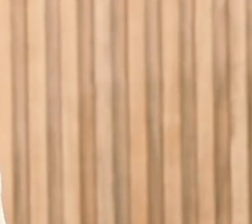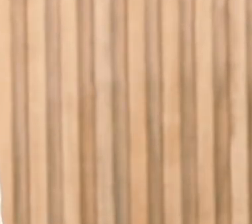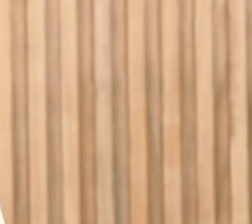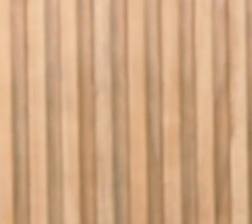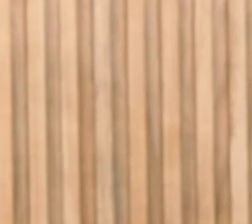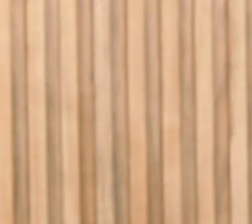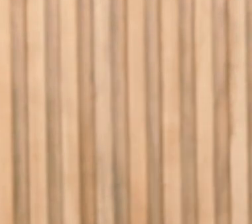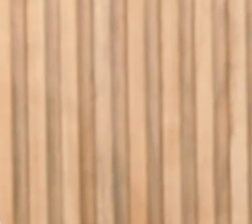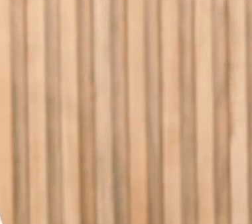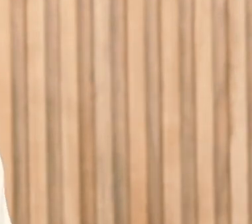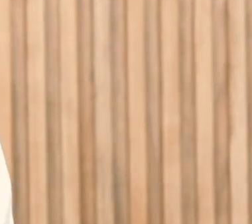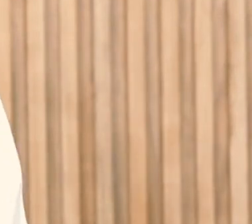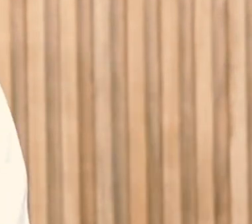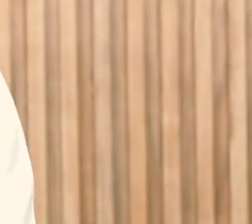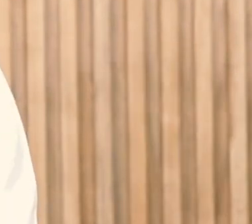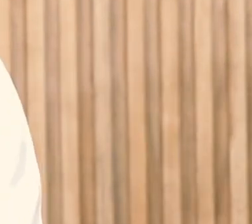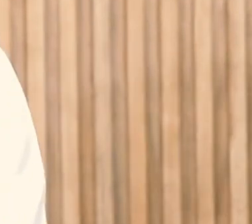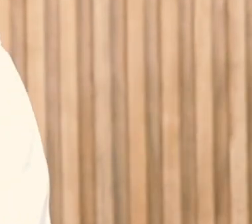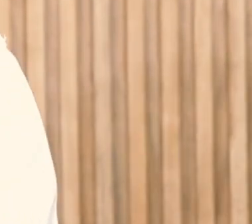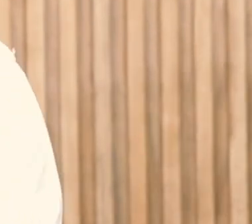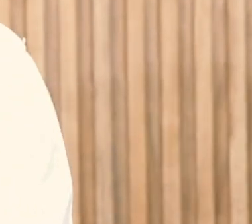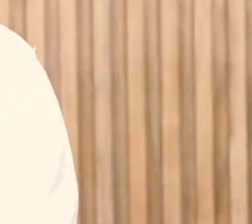vachazotora apo Jesu